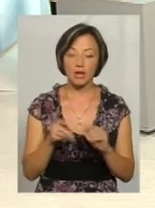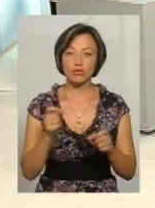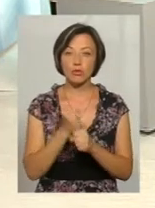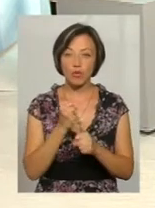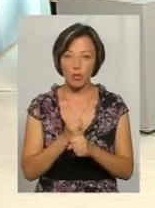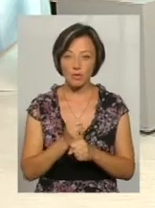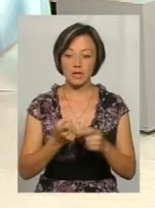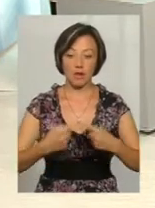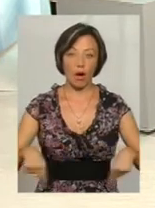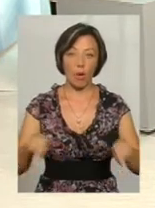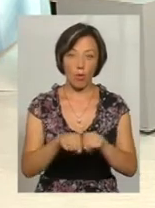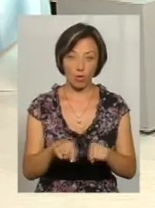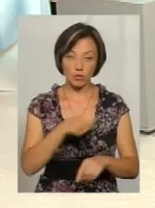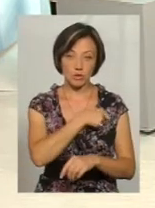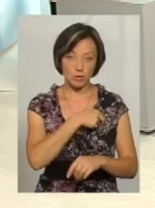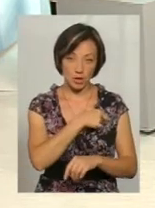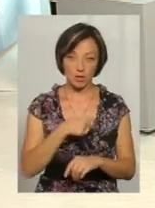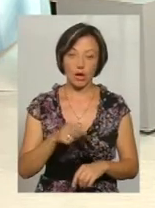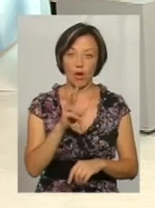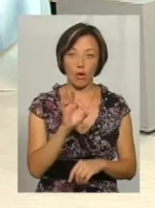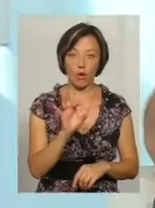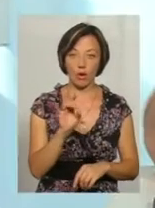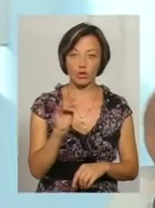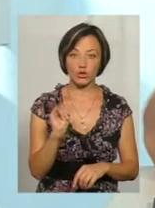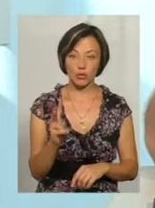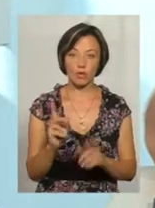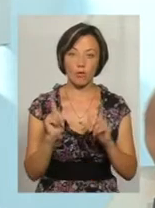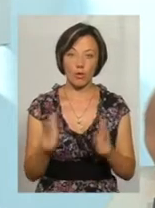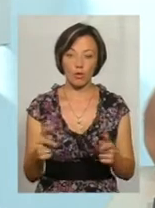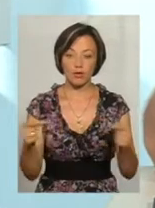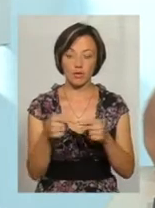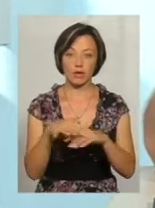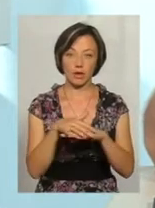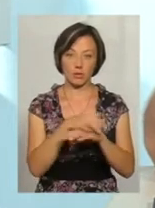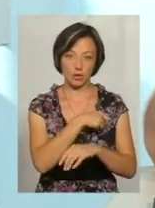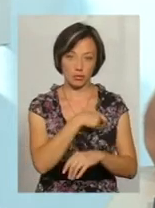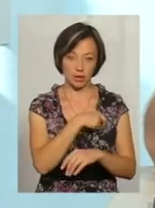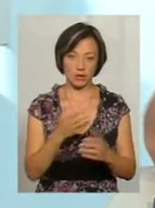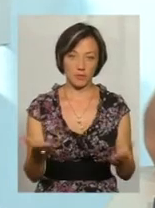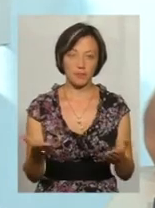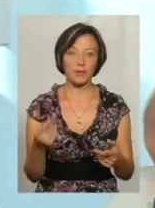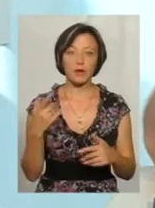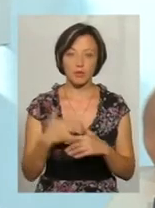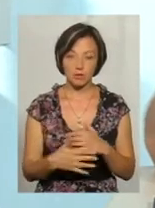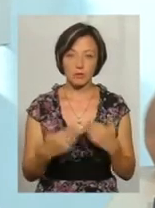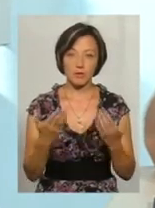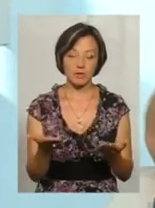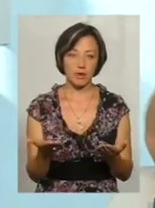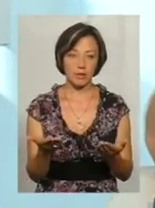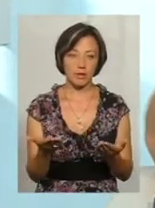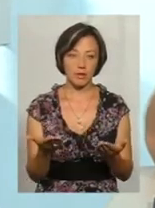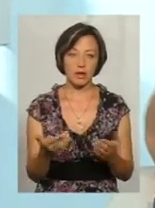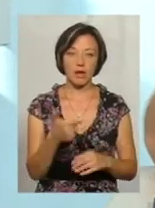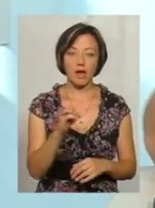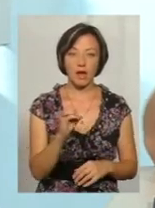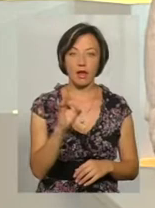робиться на окрузі, Куйнічук тільки за погодження відповідного народного депутата. Ну, ми розуміємо з вами